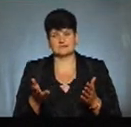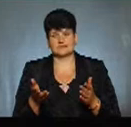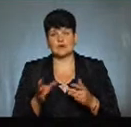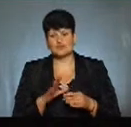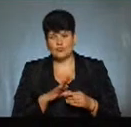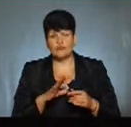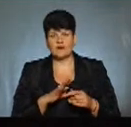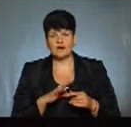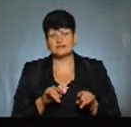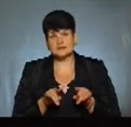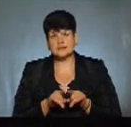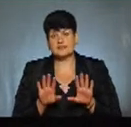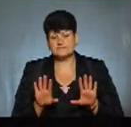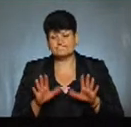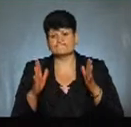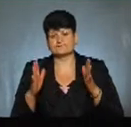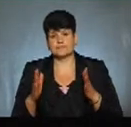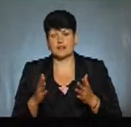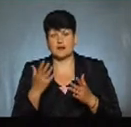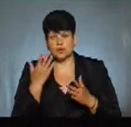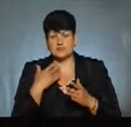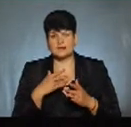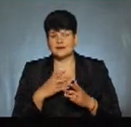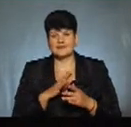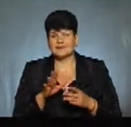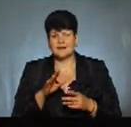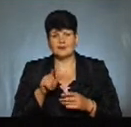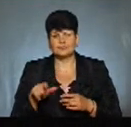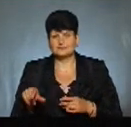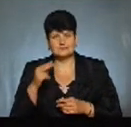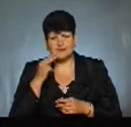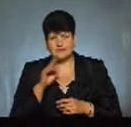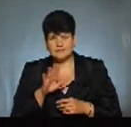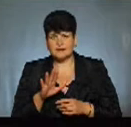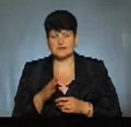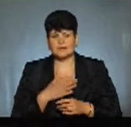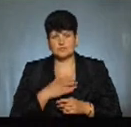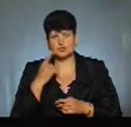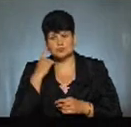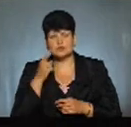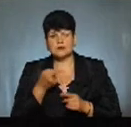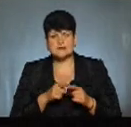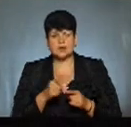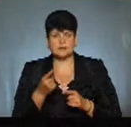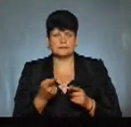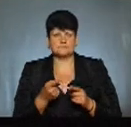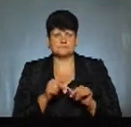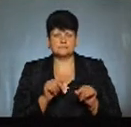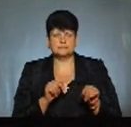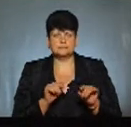така фатальні такі речі, які відбуваються не з людської вини. І, безперечно, на мою думку, це одна із них.